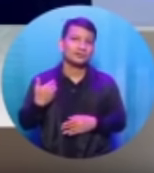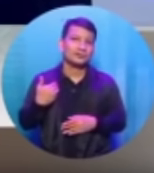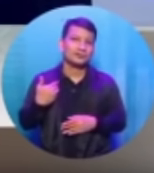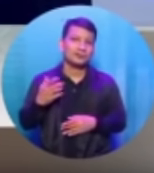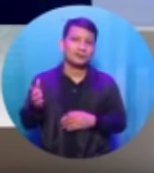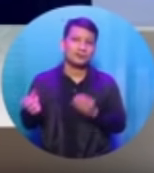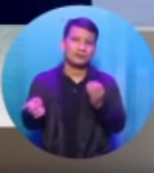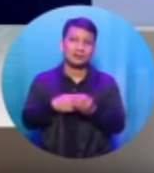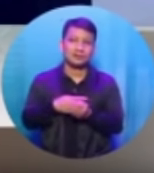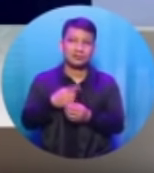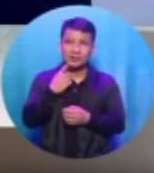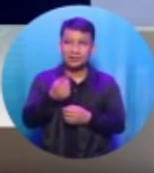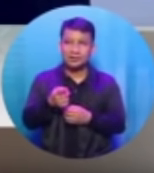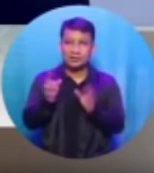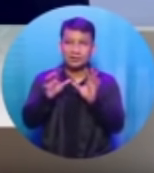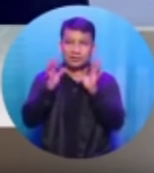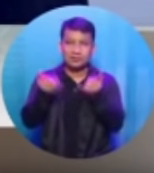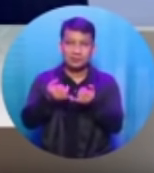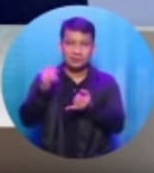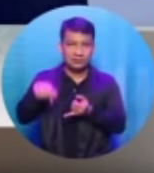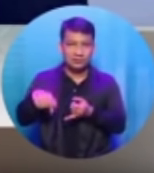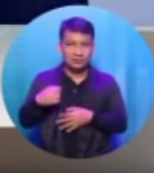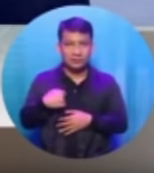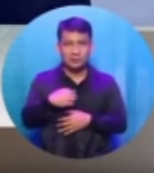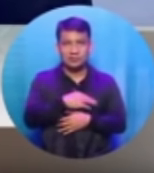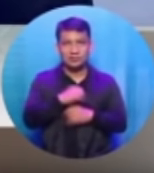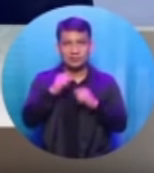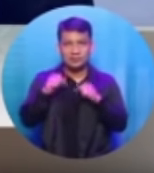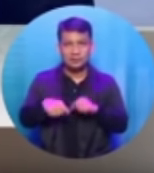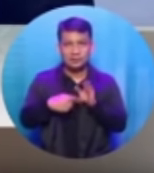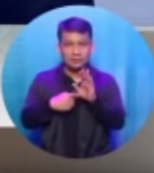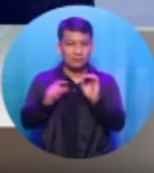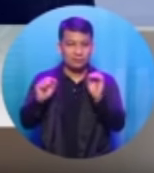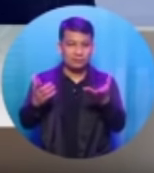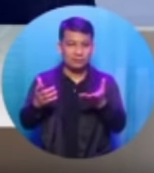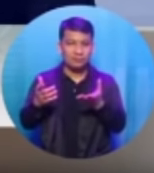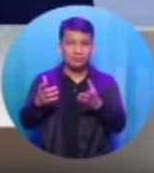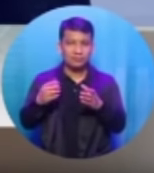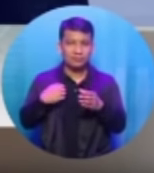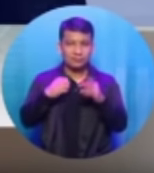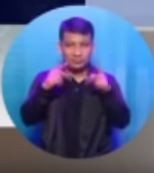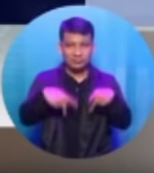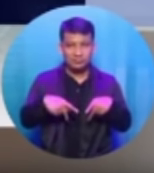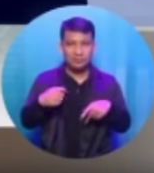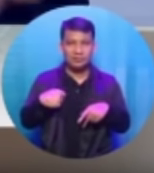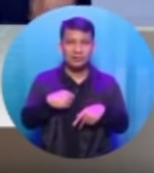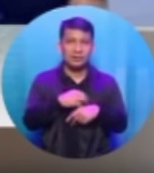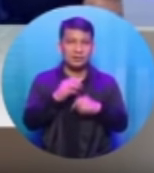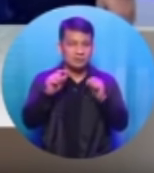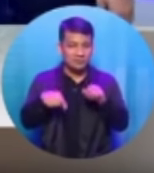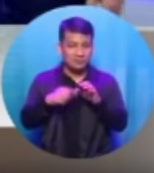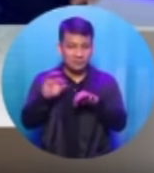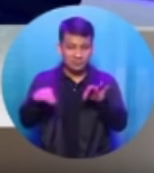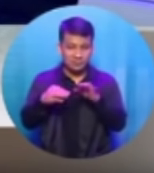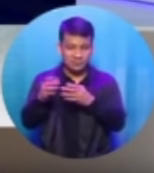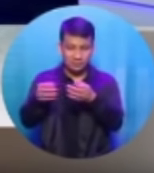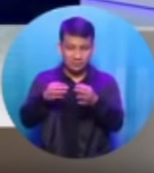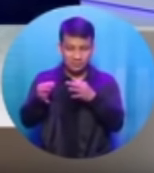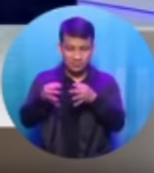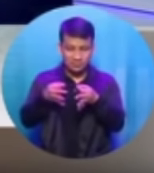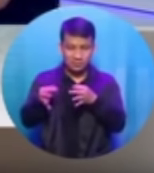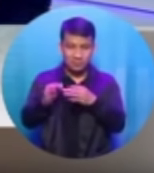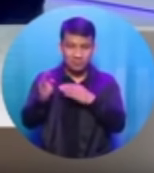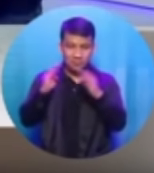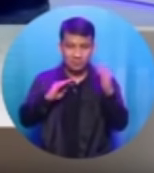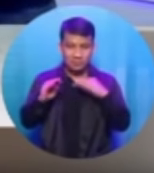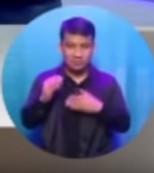napag... Alam mo, sir, ang kumpanya kailangan tao. Ang kung walang tao, walang kumpanya. Hindi po ba? Kaya kinakausap ng mga tao, sabi ko,